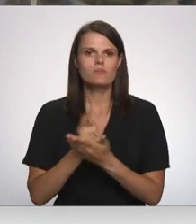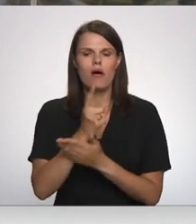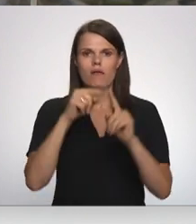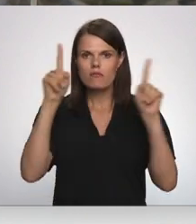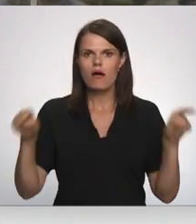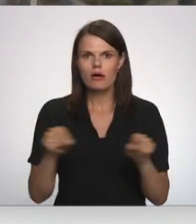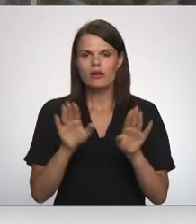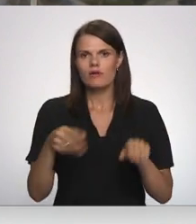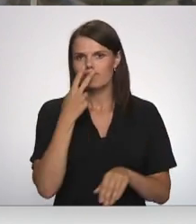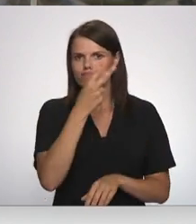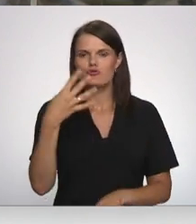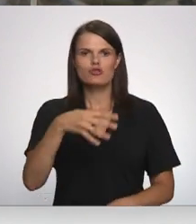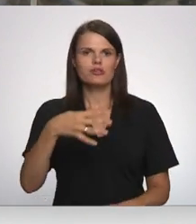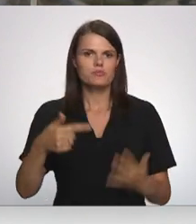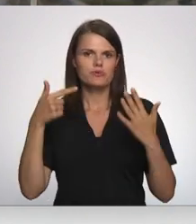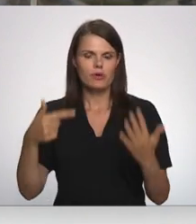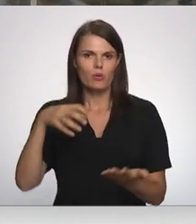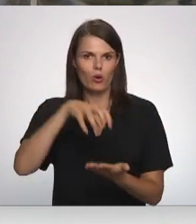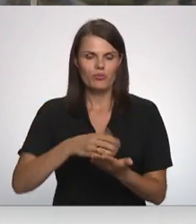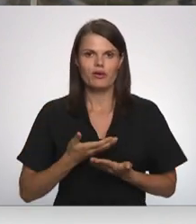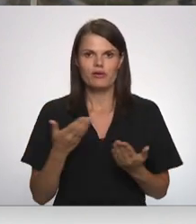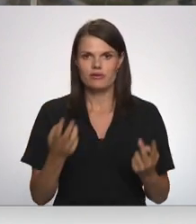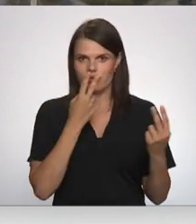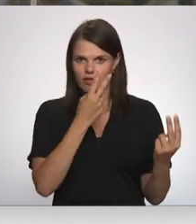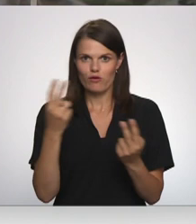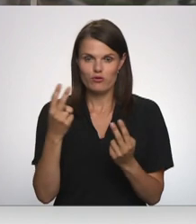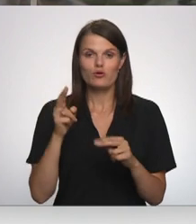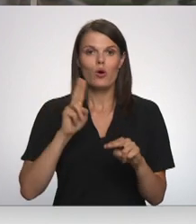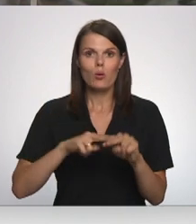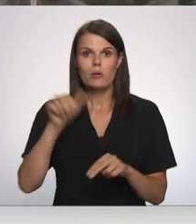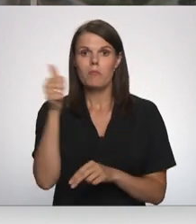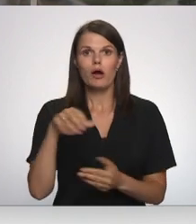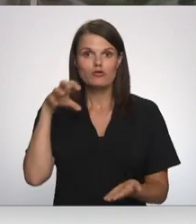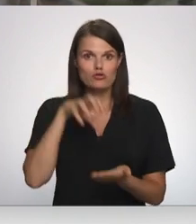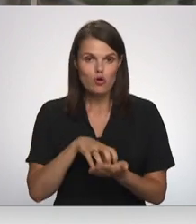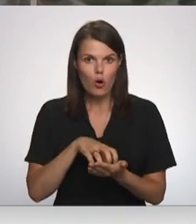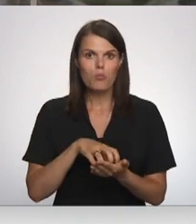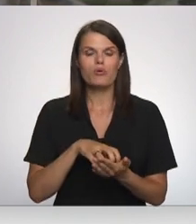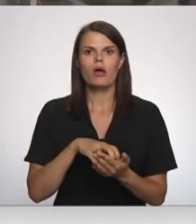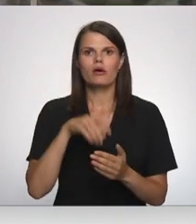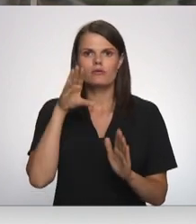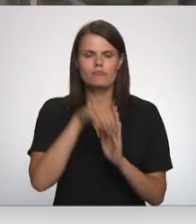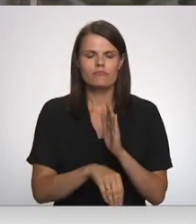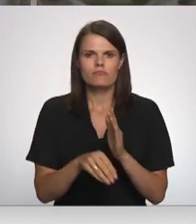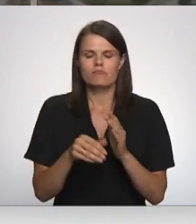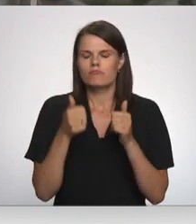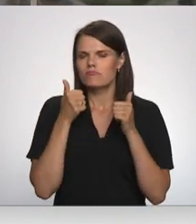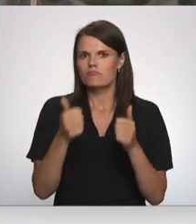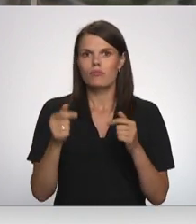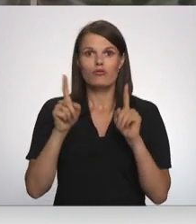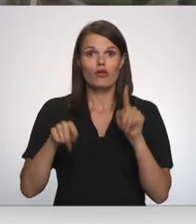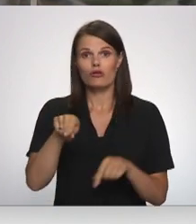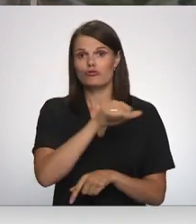dzīvē. Turklāt jaunatklājums tas ir pat rojas pazinējiem, jo mākslas objekti vidē iekļaujas tik ļoti labi, ka